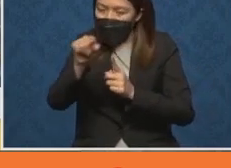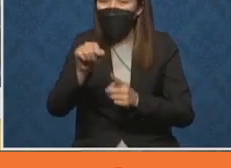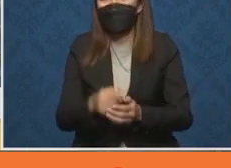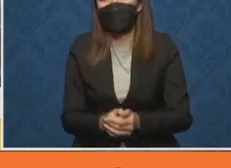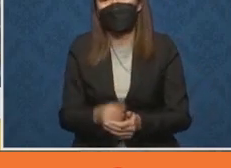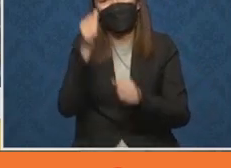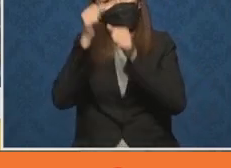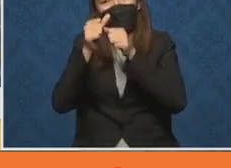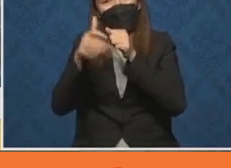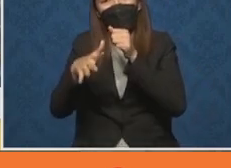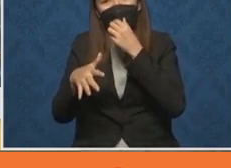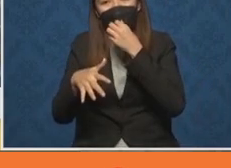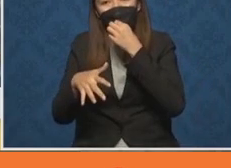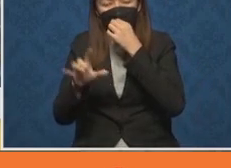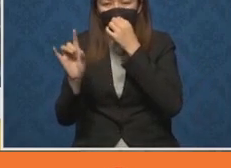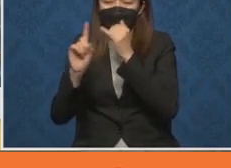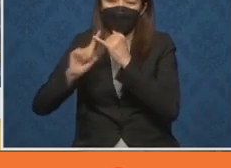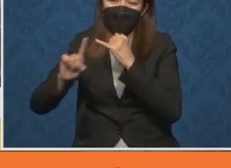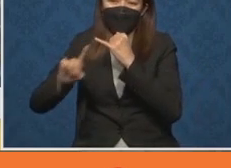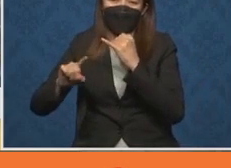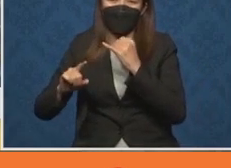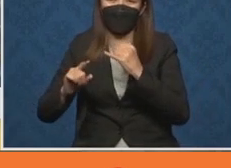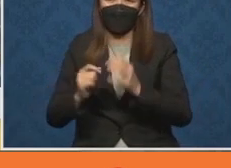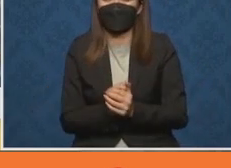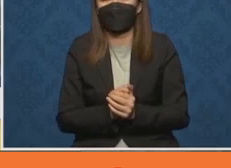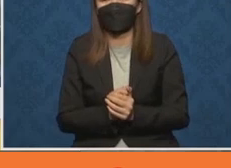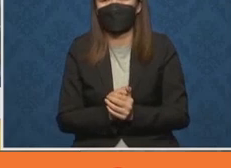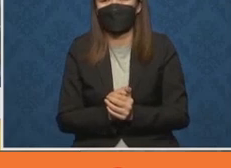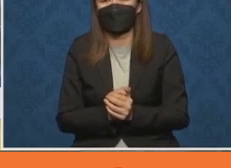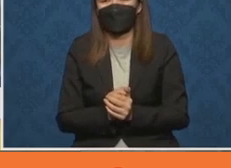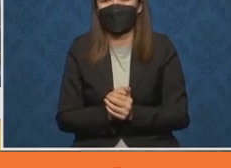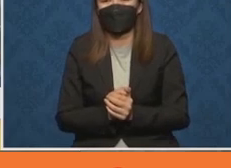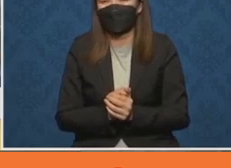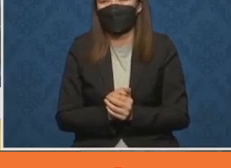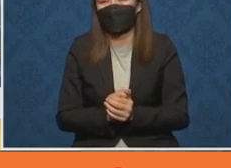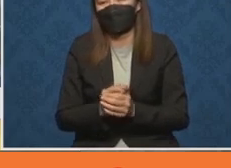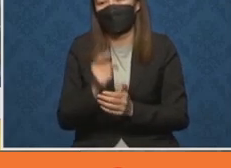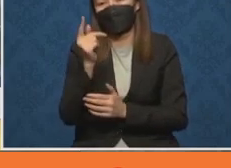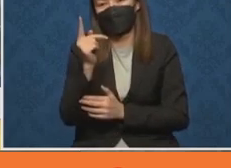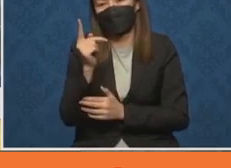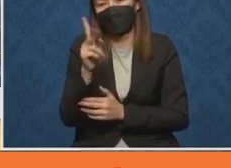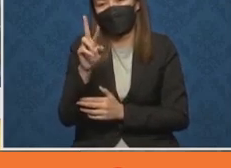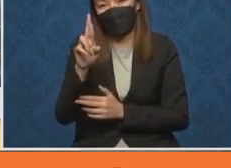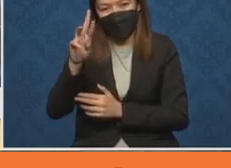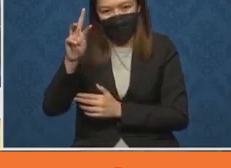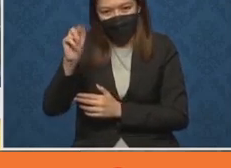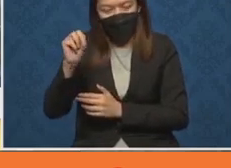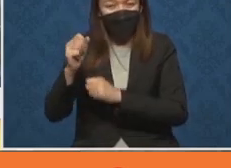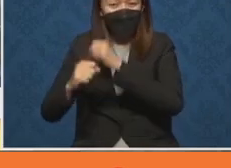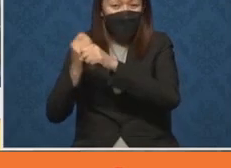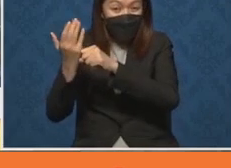ได้เพคำสั่งหล่าสุดทท่านพึ้งตั้ง lemranomontree ไปใหคุยกพี่น้ którejจะนะเพื่ปีที่แล้วเนท่ยงบอกวทจไม่ได้